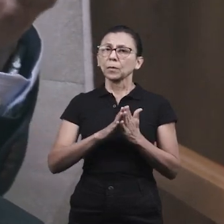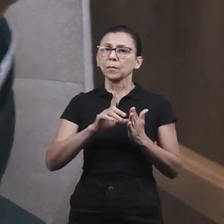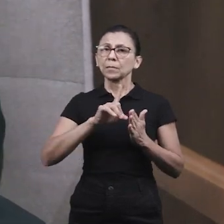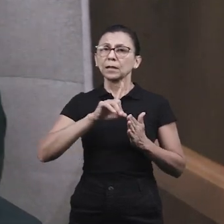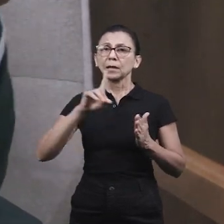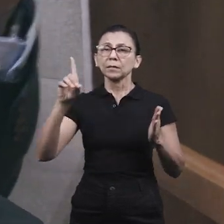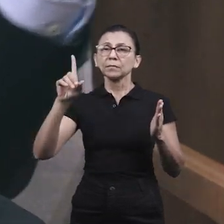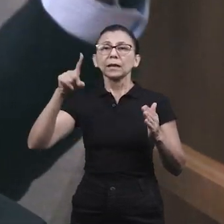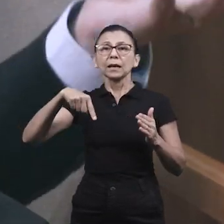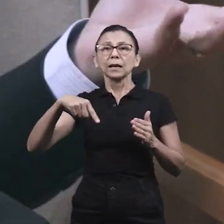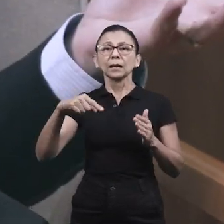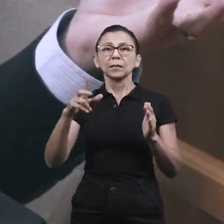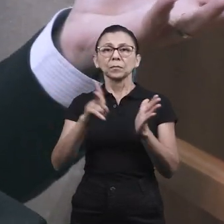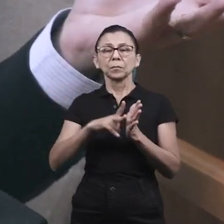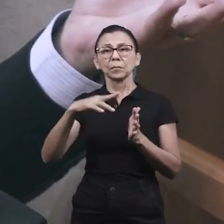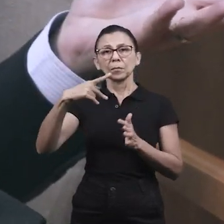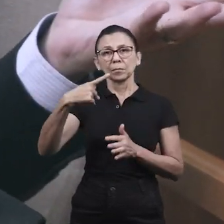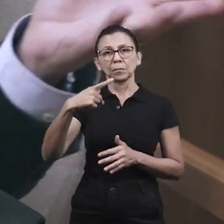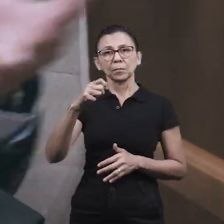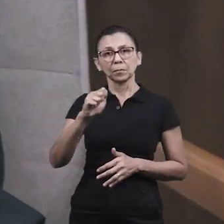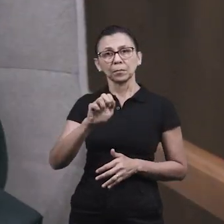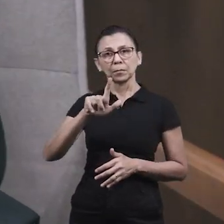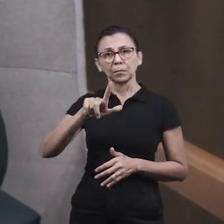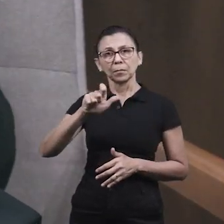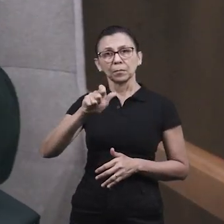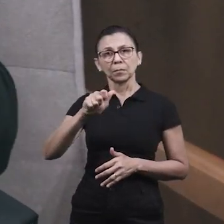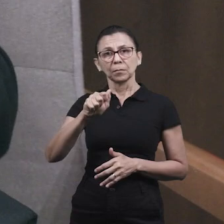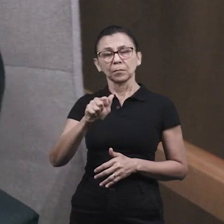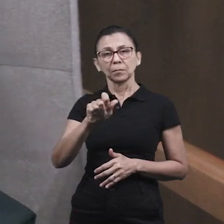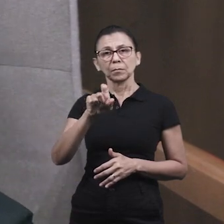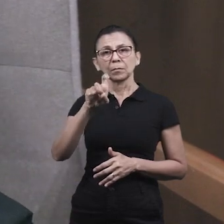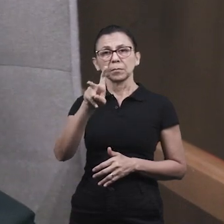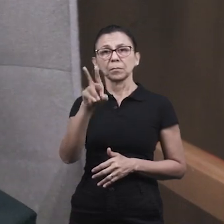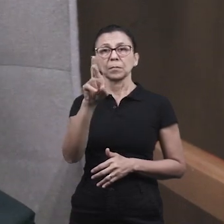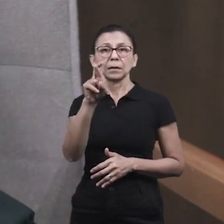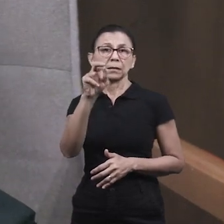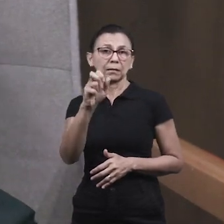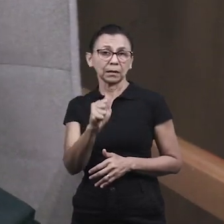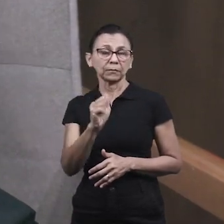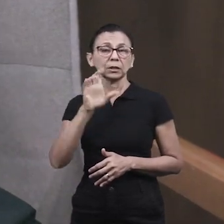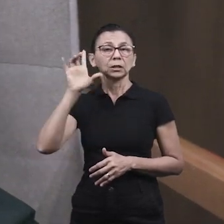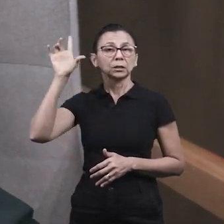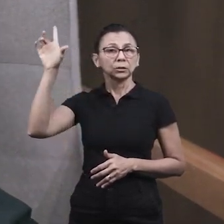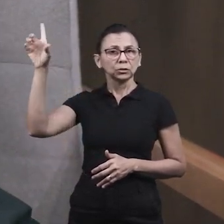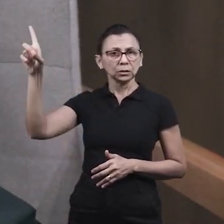de la part de Dieu. Non, la Bible est la parole de Dieu.